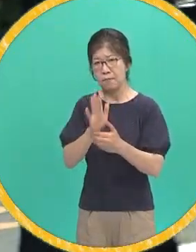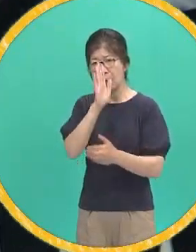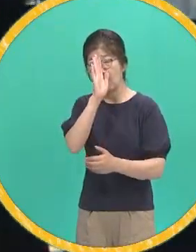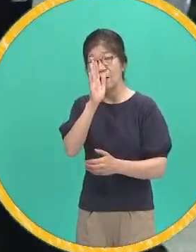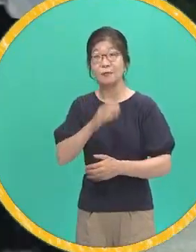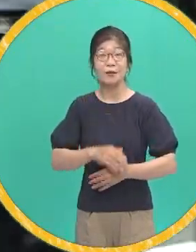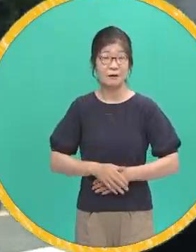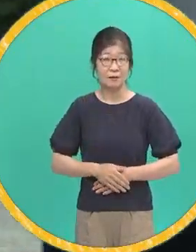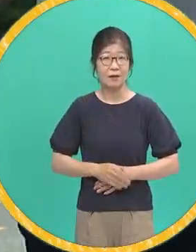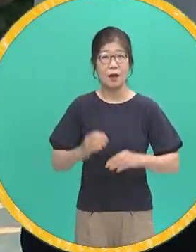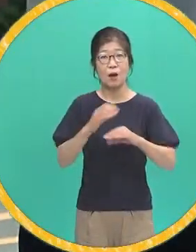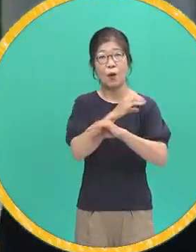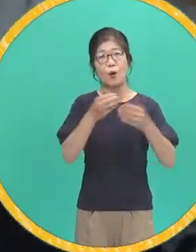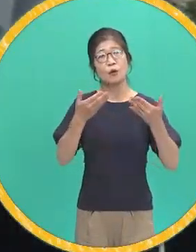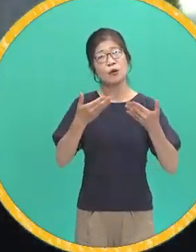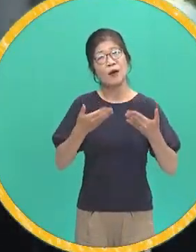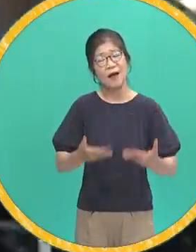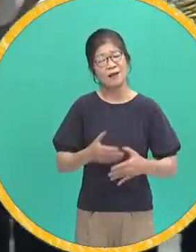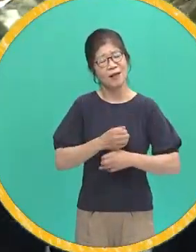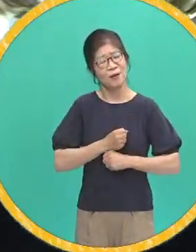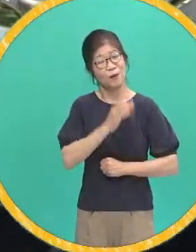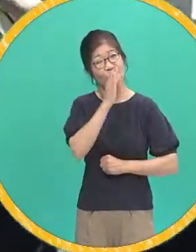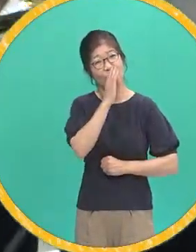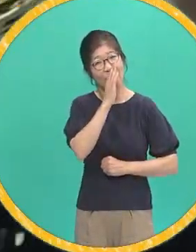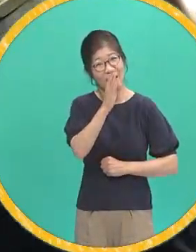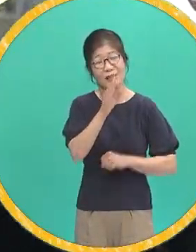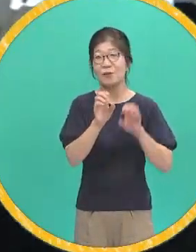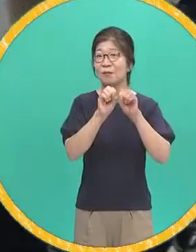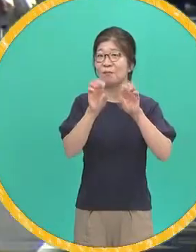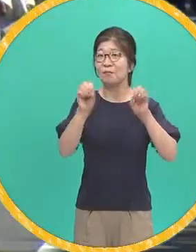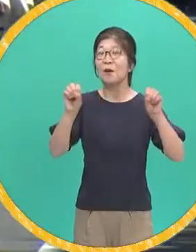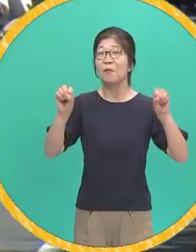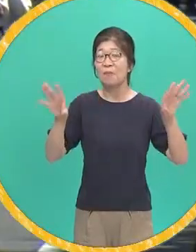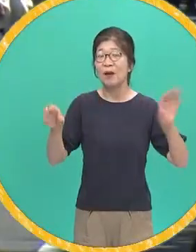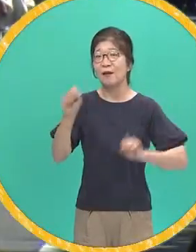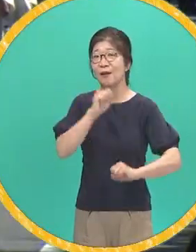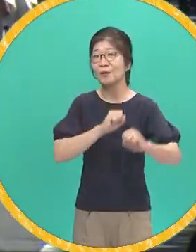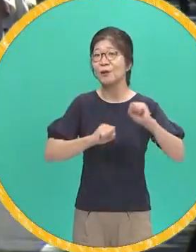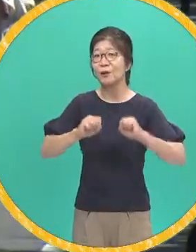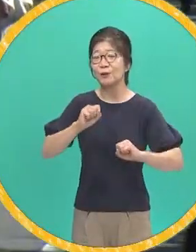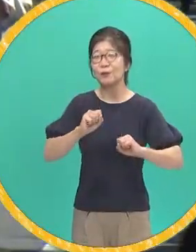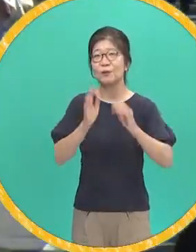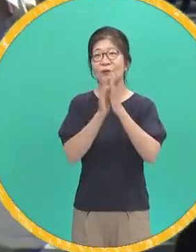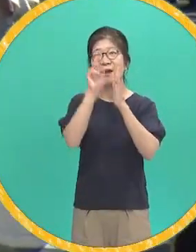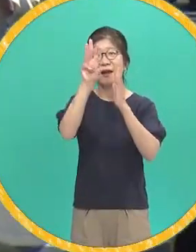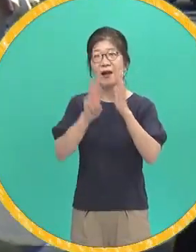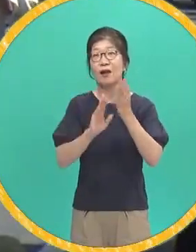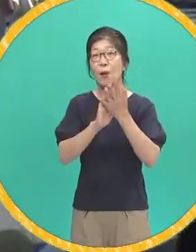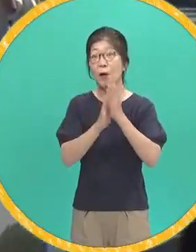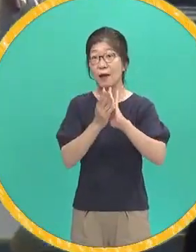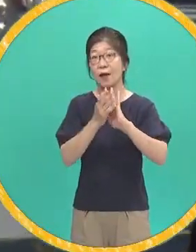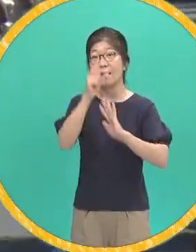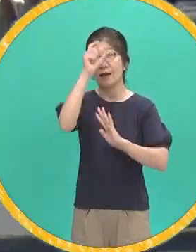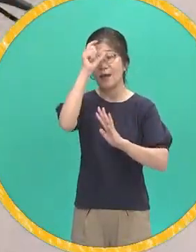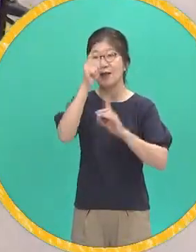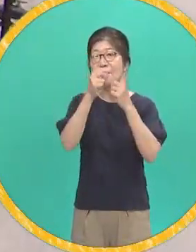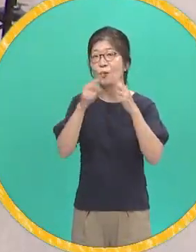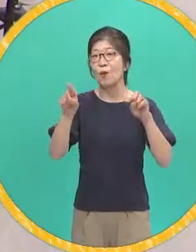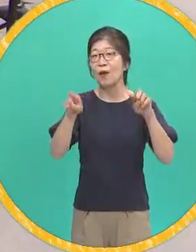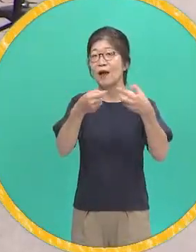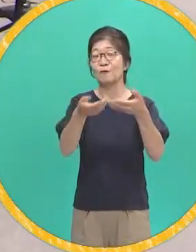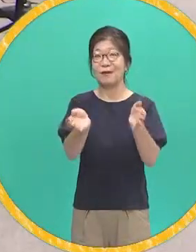県民と警察を結ぶ音の架け橋として幅広く活動する神奈川県警察音楽隊